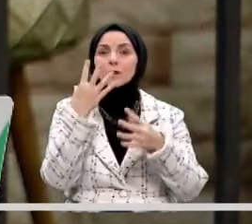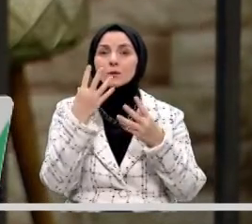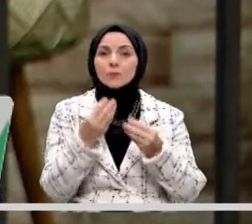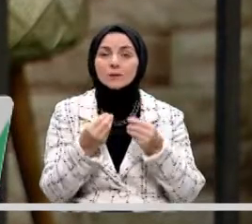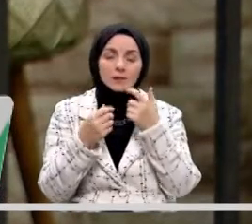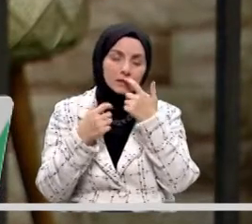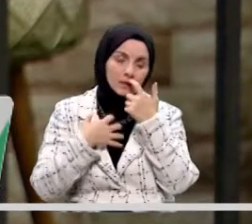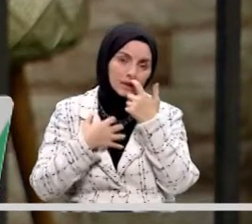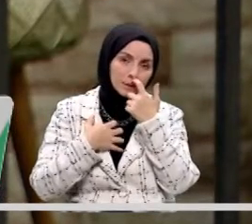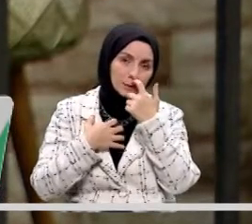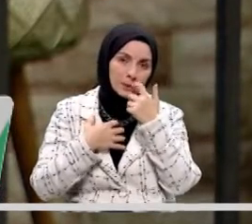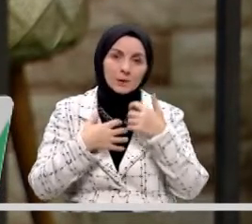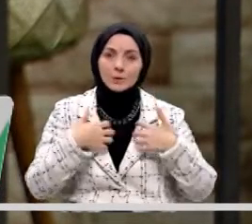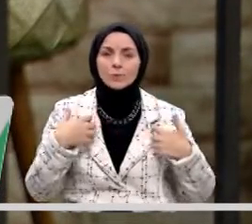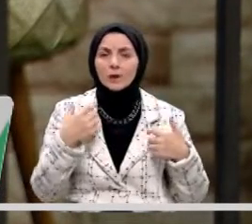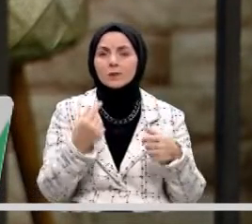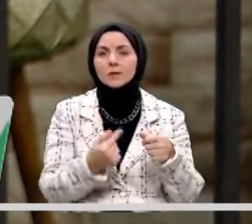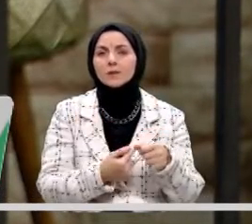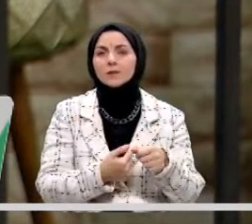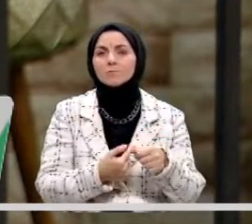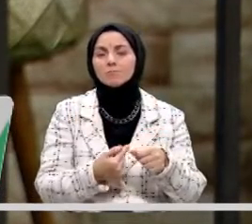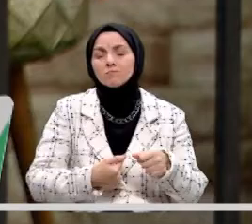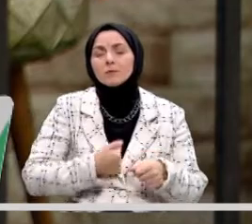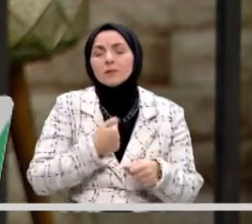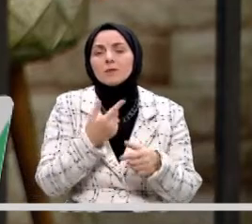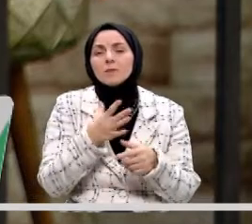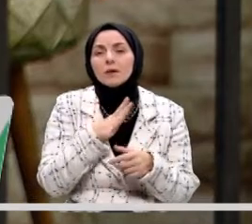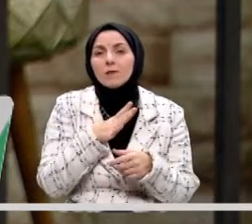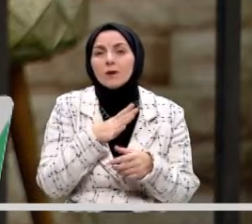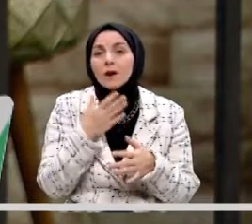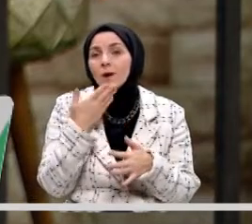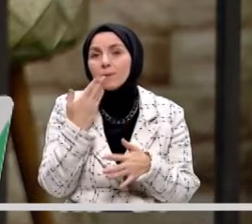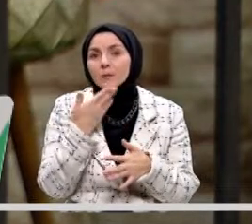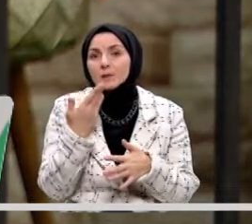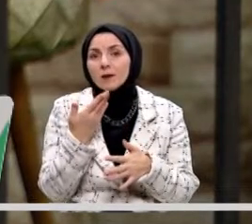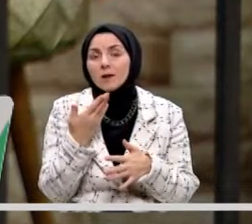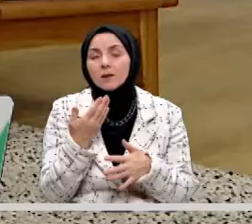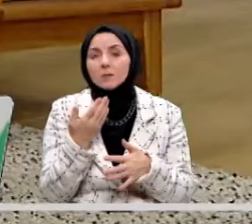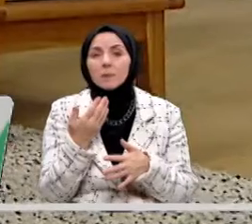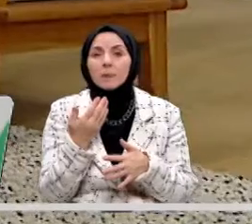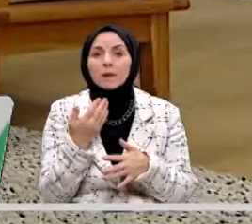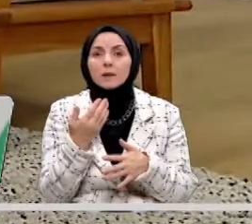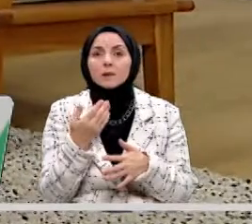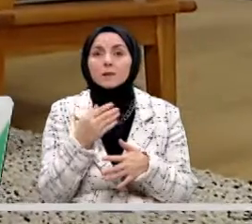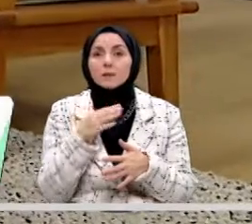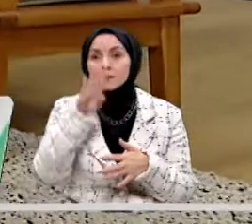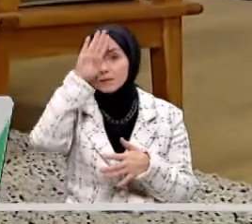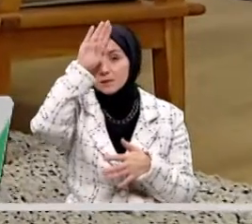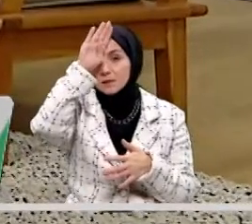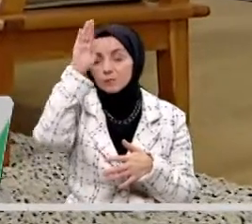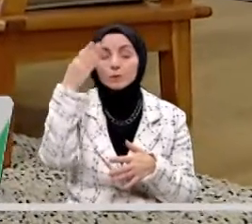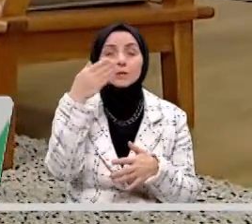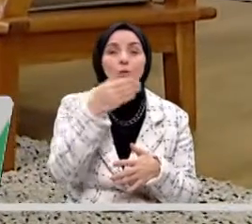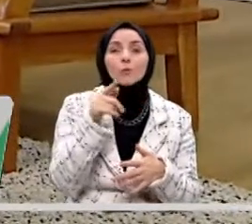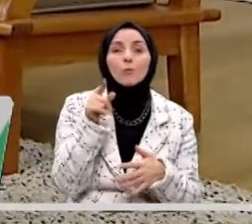İstanbul'a gittiğim kaldığımda işte komşular varsa orada daha rahat ediyorum yalnızsam eğer evde komşu Yoksa ne olacak ki bir şey olacak bir şey yok ama o ses